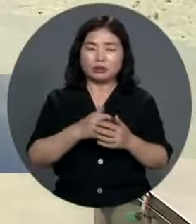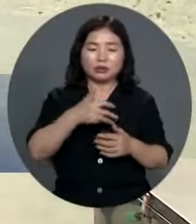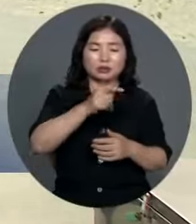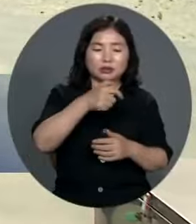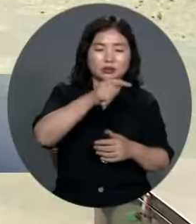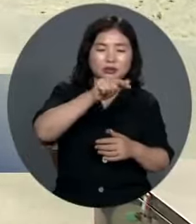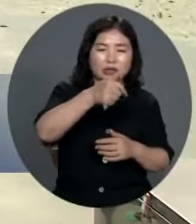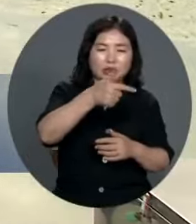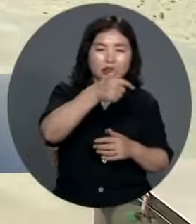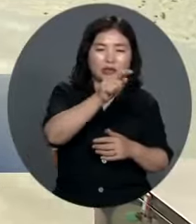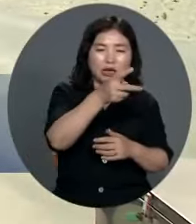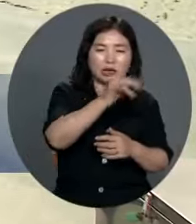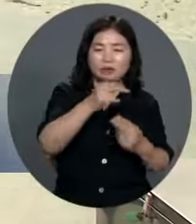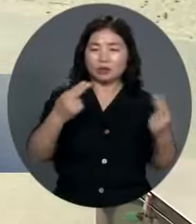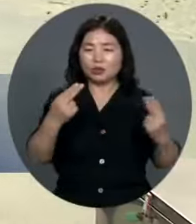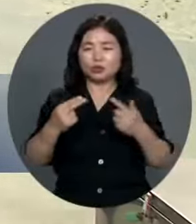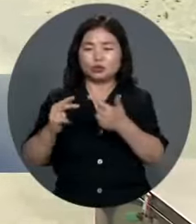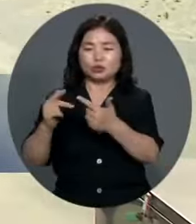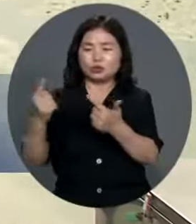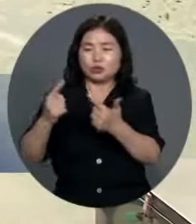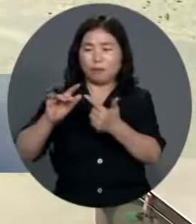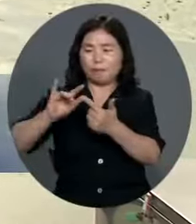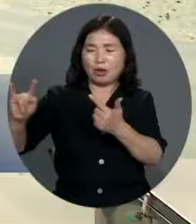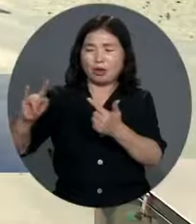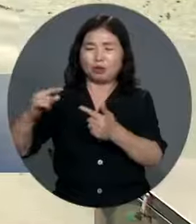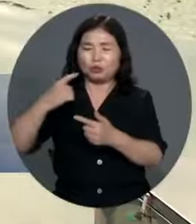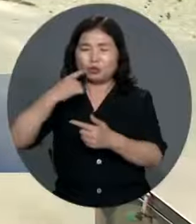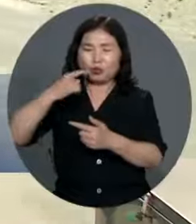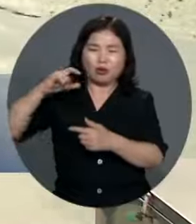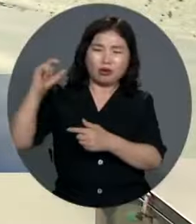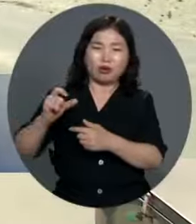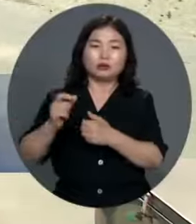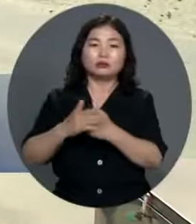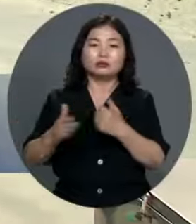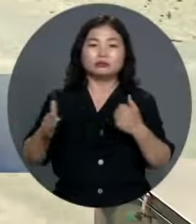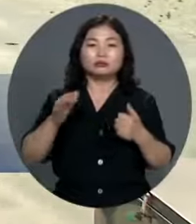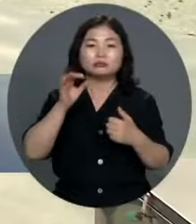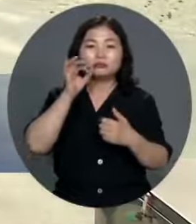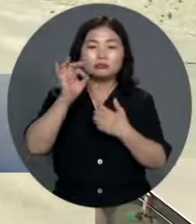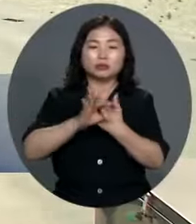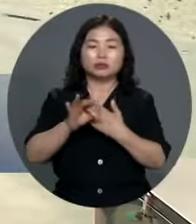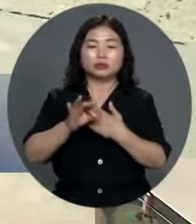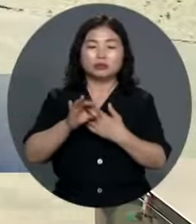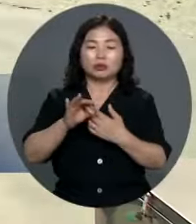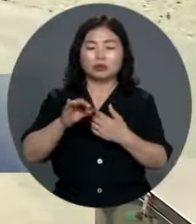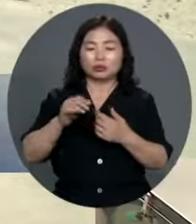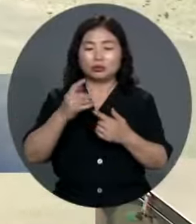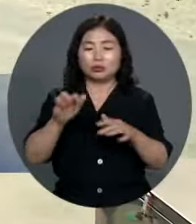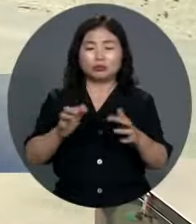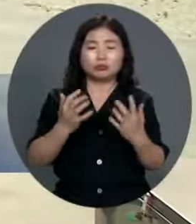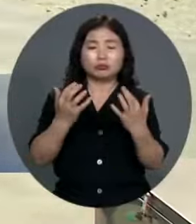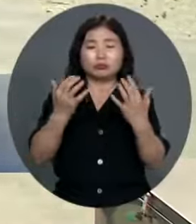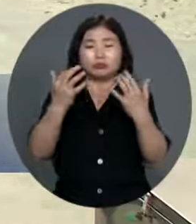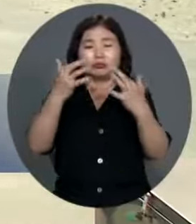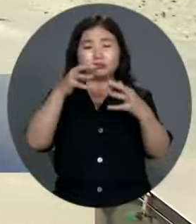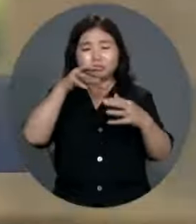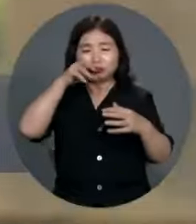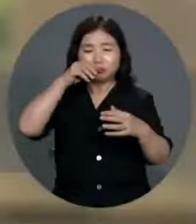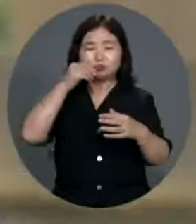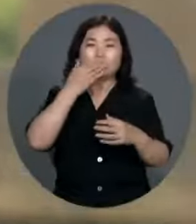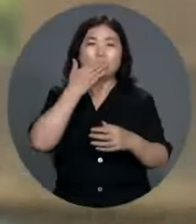청산가리의 6,000배 정도의 독성을 가지고 있답니다. 그런데 이게 이제 노출되어 있는 거죠.